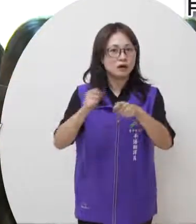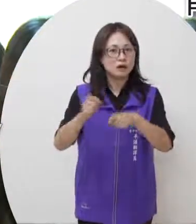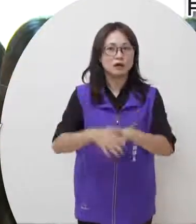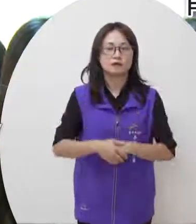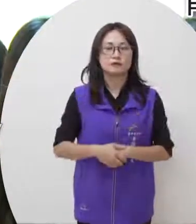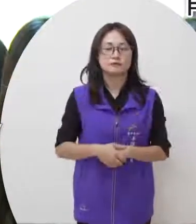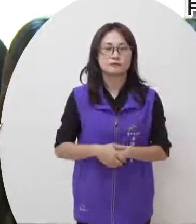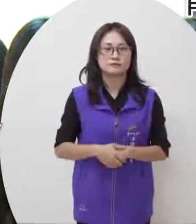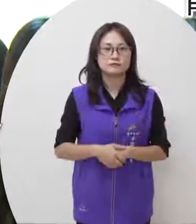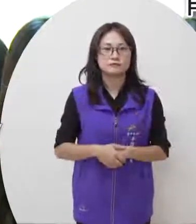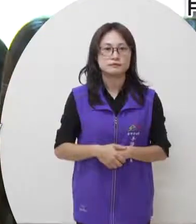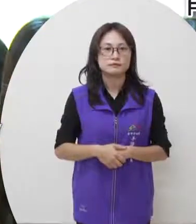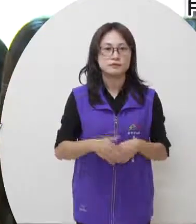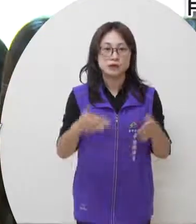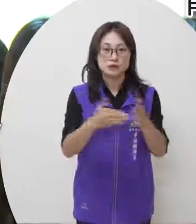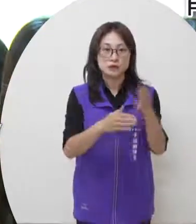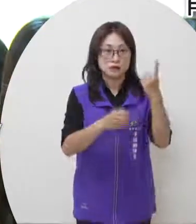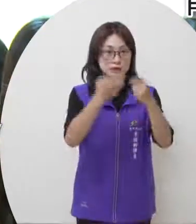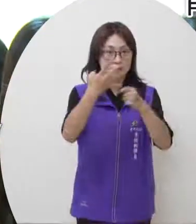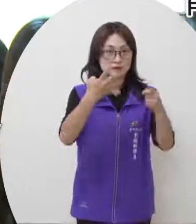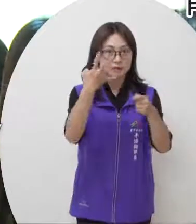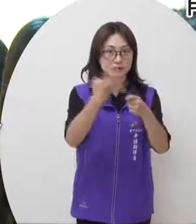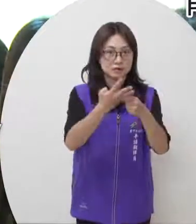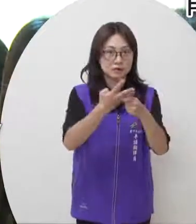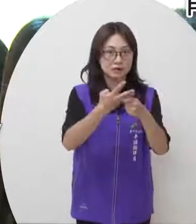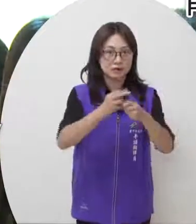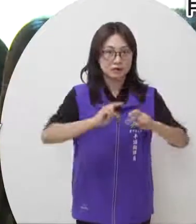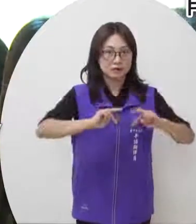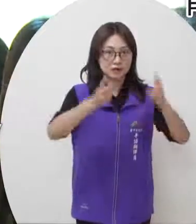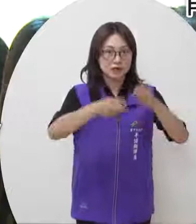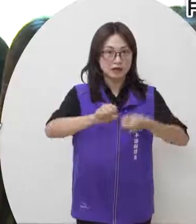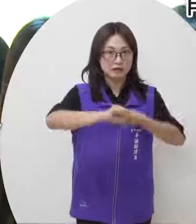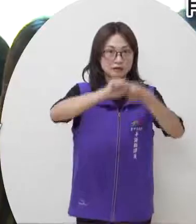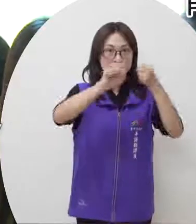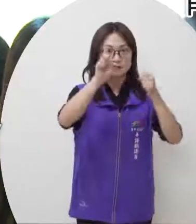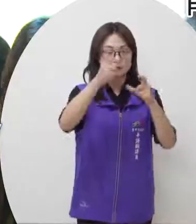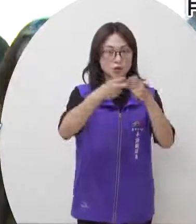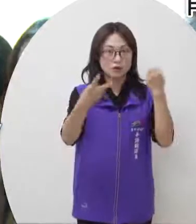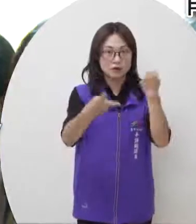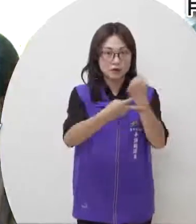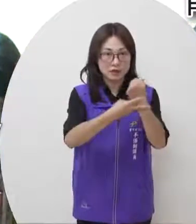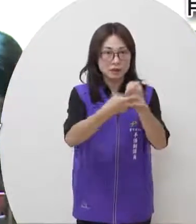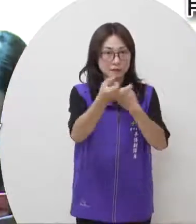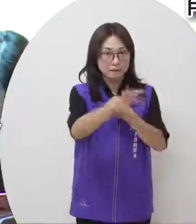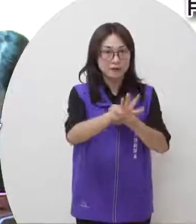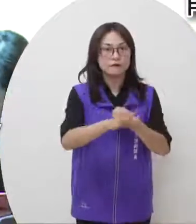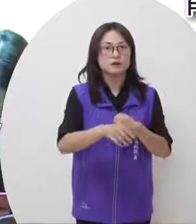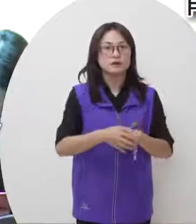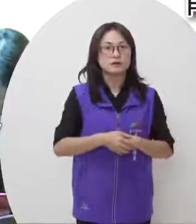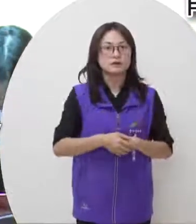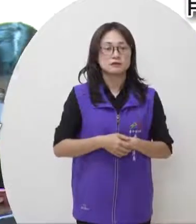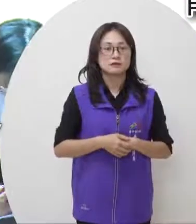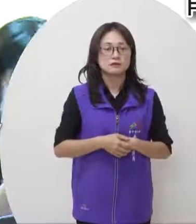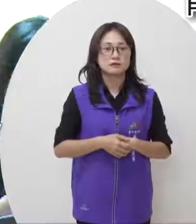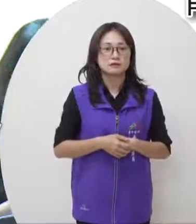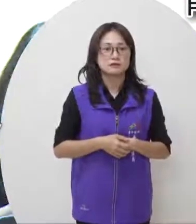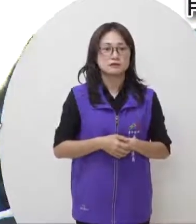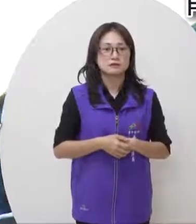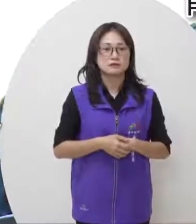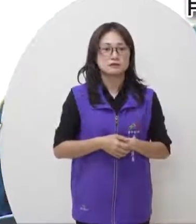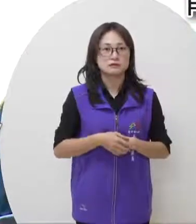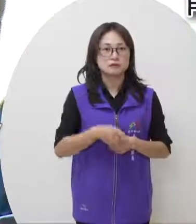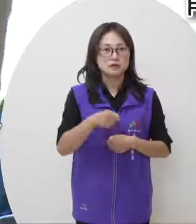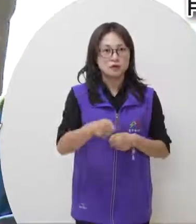高。那当然到104年，换成10公里的免费政策之后，事实上整个运量上面已经开始慢慢的趋